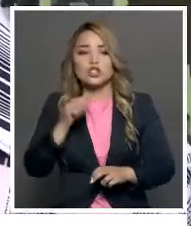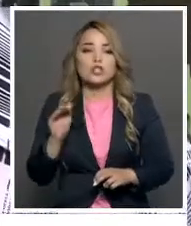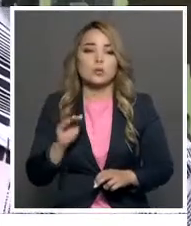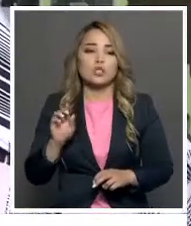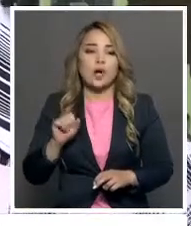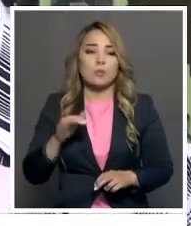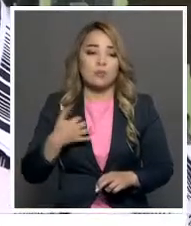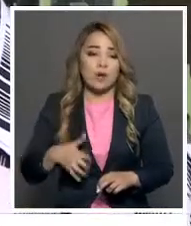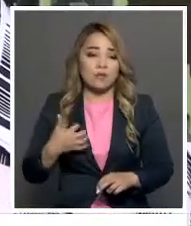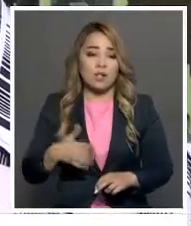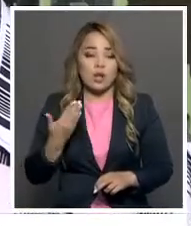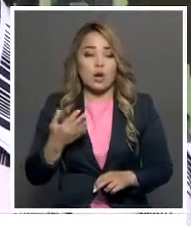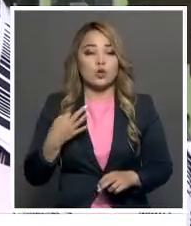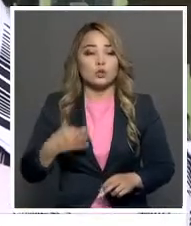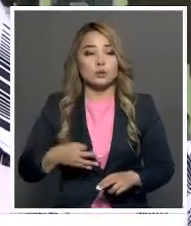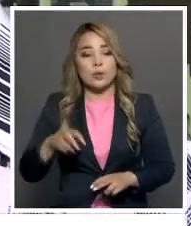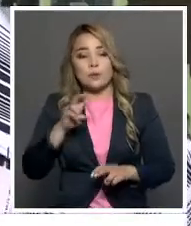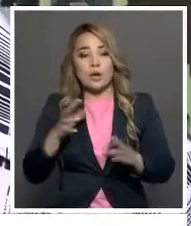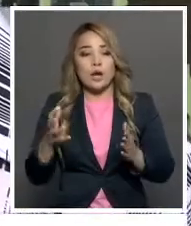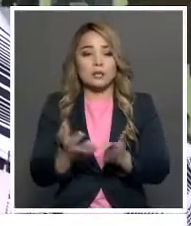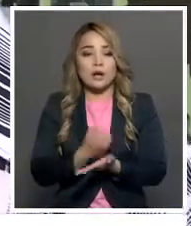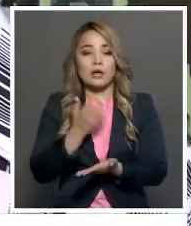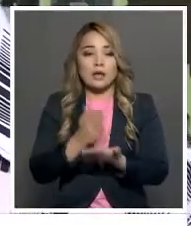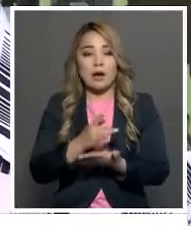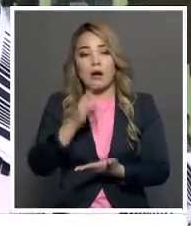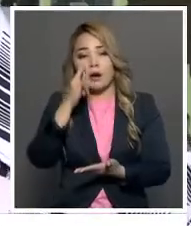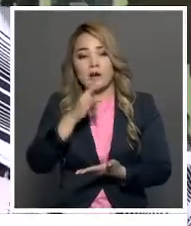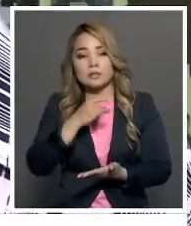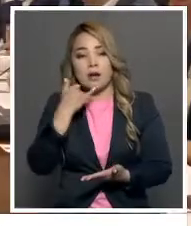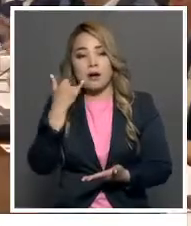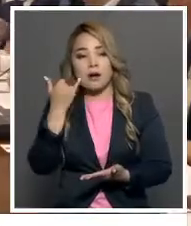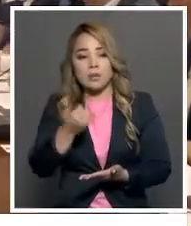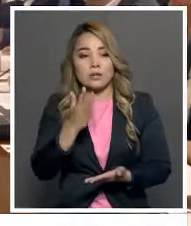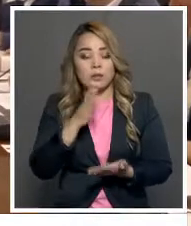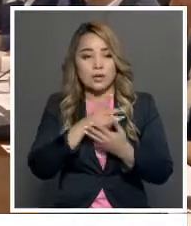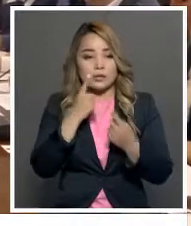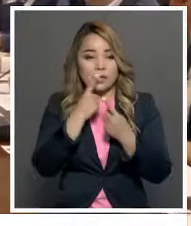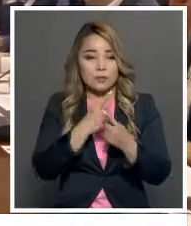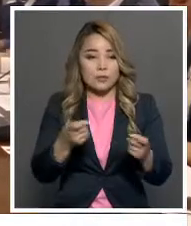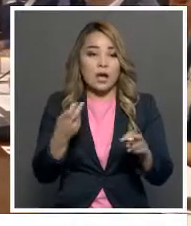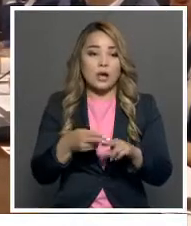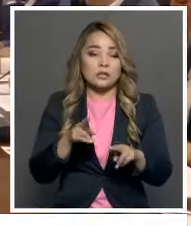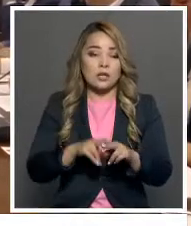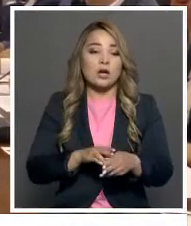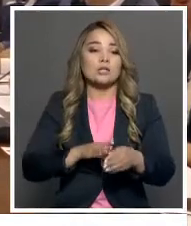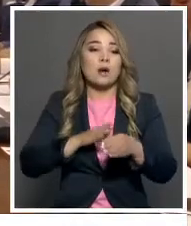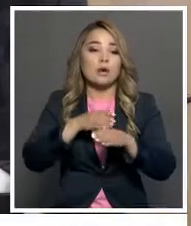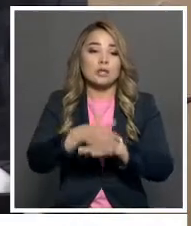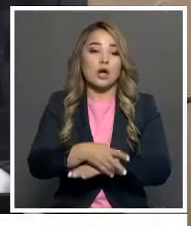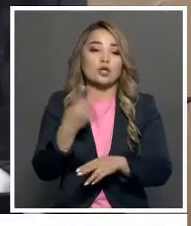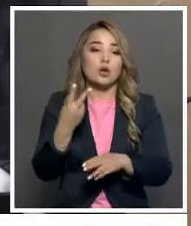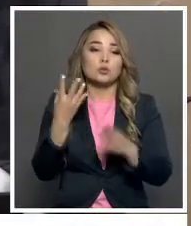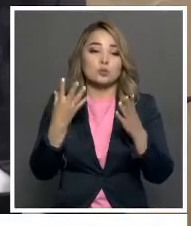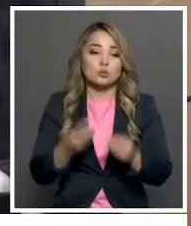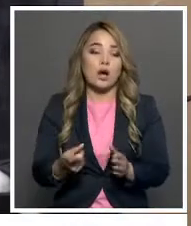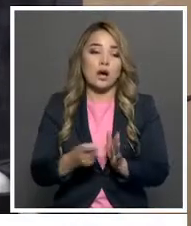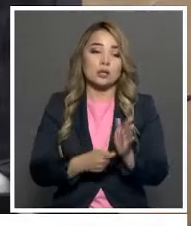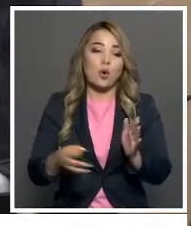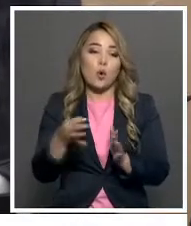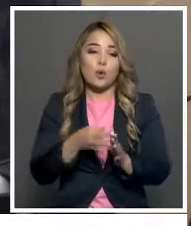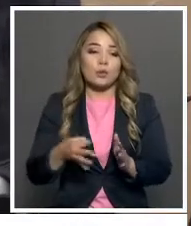ұлы Алғадайдың есімін көріп, бірден Қазақстанға хабар бердік. Сапардың екінші күні Қарағанды облысы мәслихаты